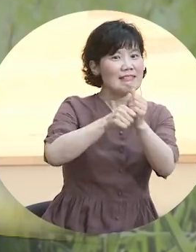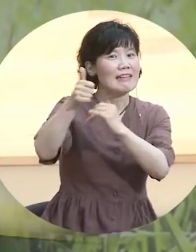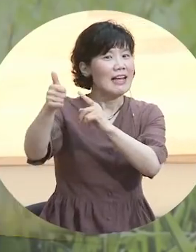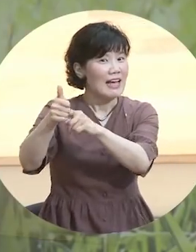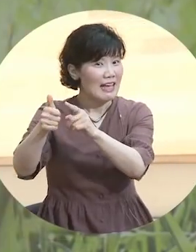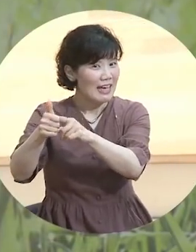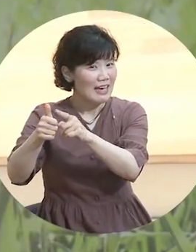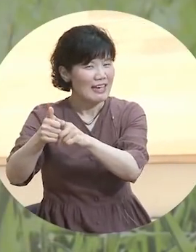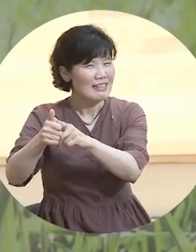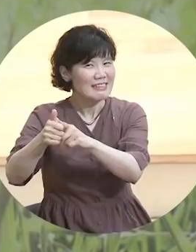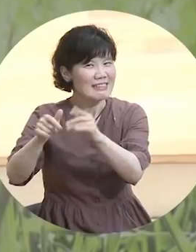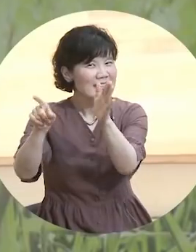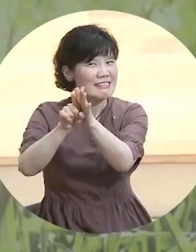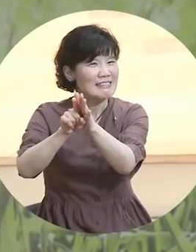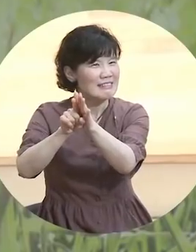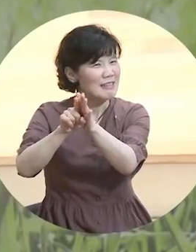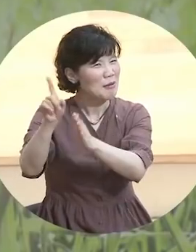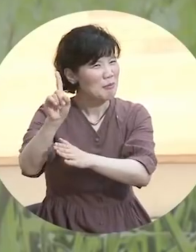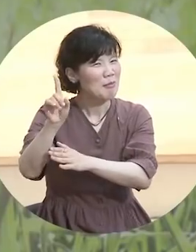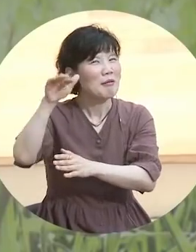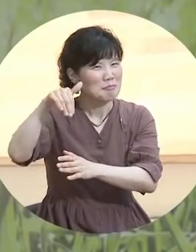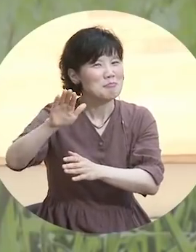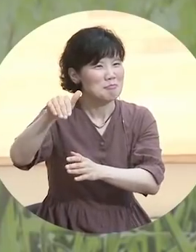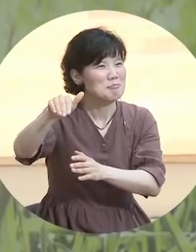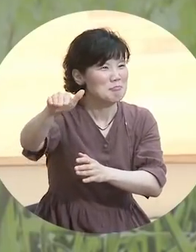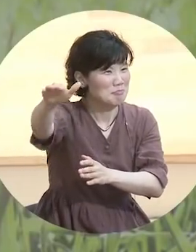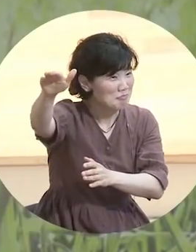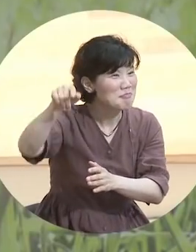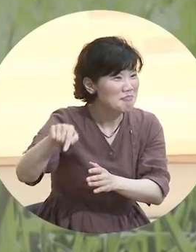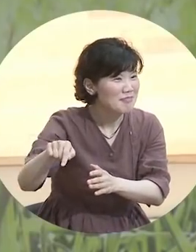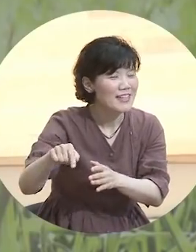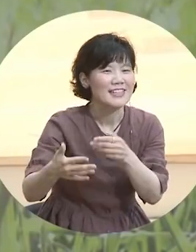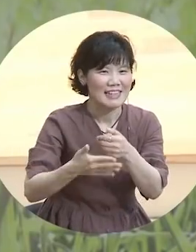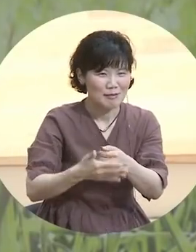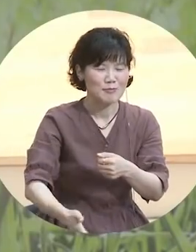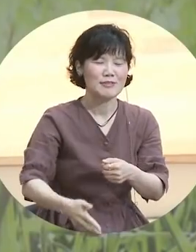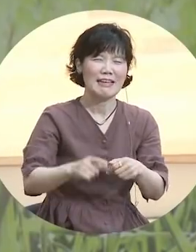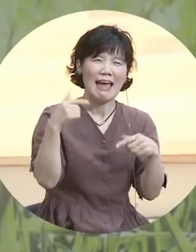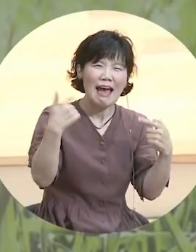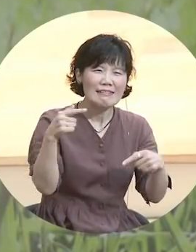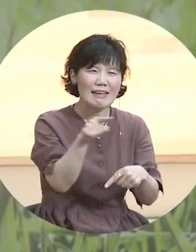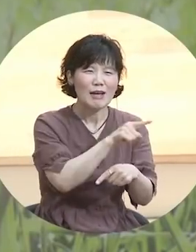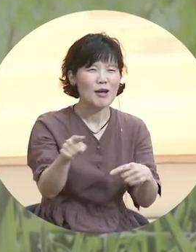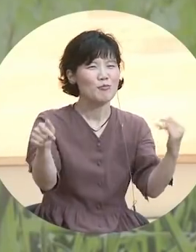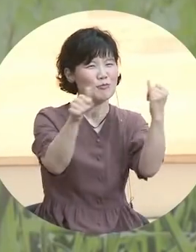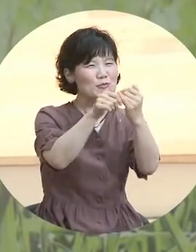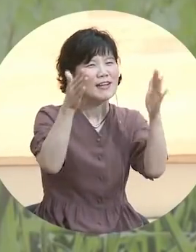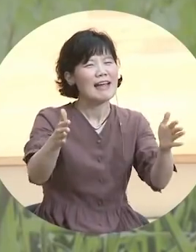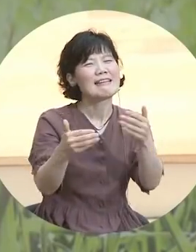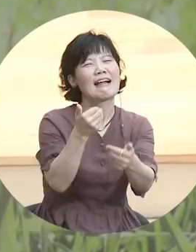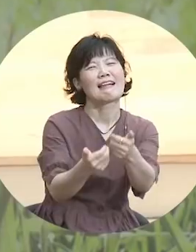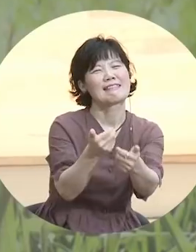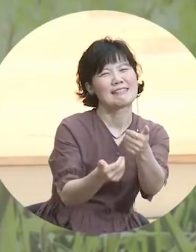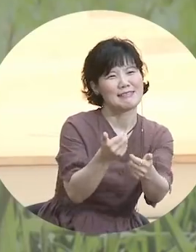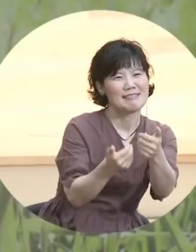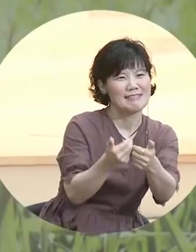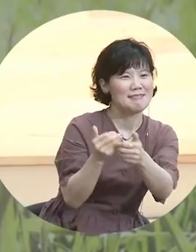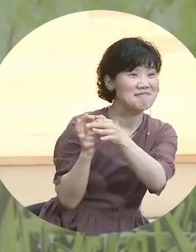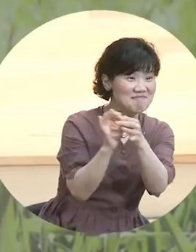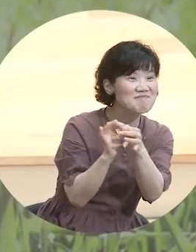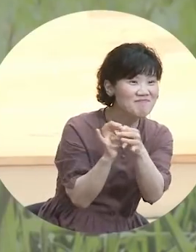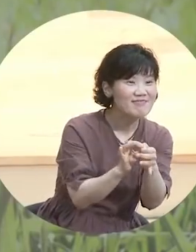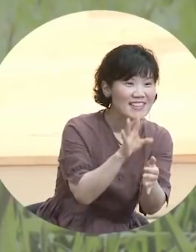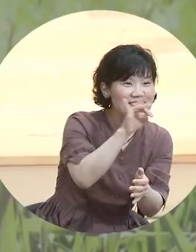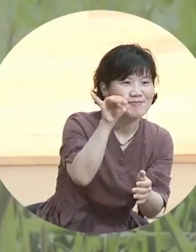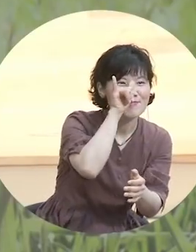남편은 영 신앙생활을 하지 않고 뜨문뜨문 교회에 출석하는 거예요. 이게 언제나 그 부부의 어떤 갈등의 요인 그런